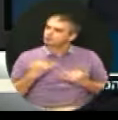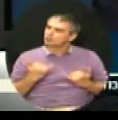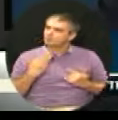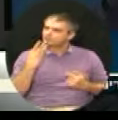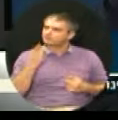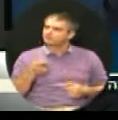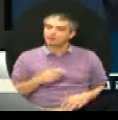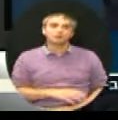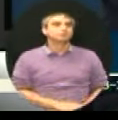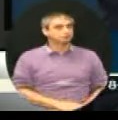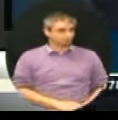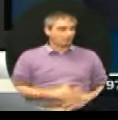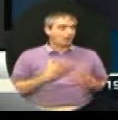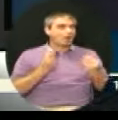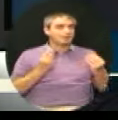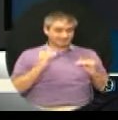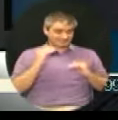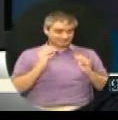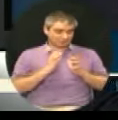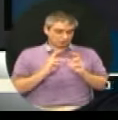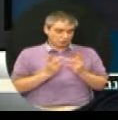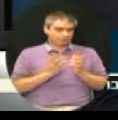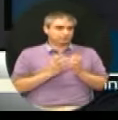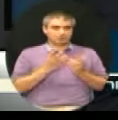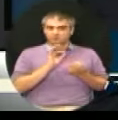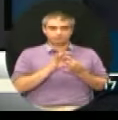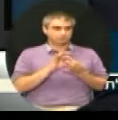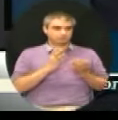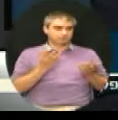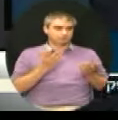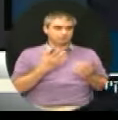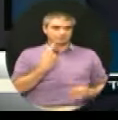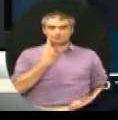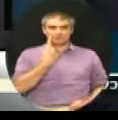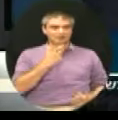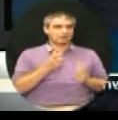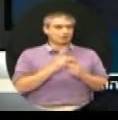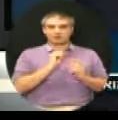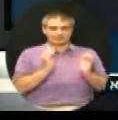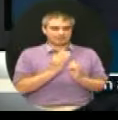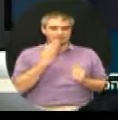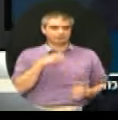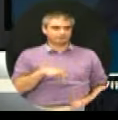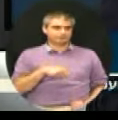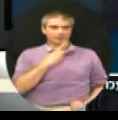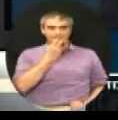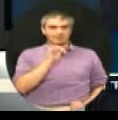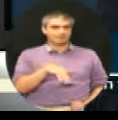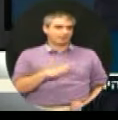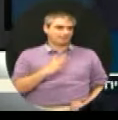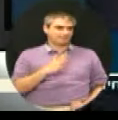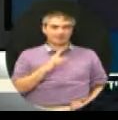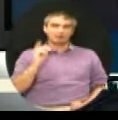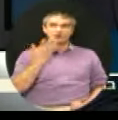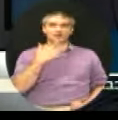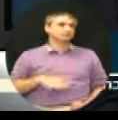היום בשפה? יש המון. יחסית לגודל הקבוצה, הרי מדובר בסך הכל באחת העדות הקטנות בישראל, 200,000 אולי,